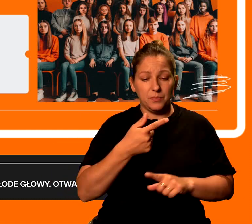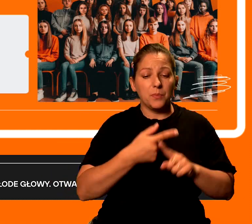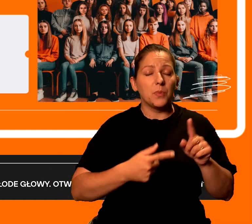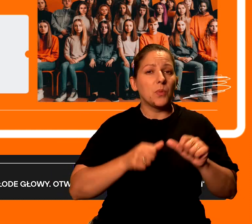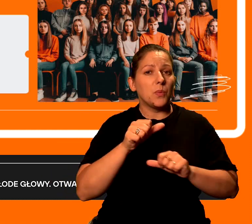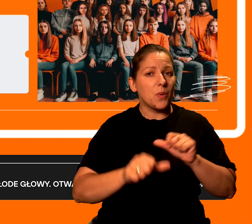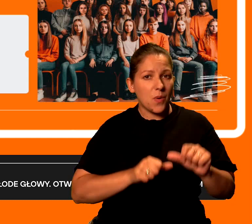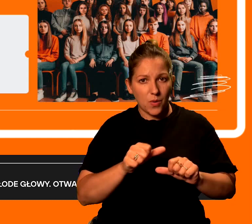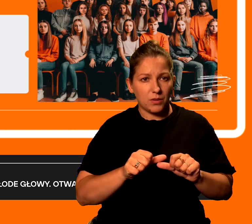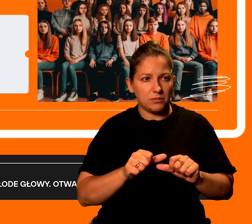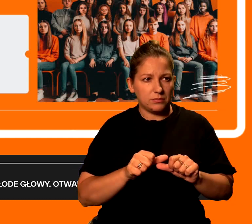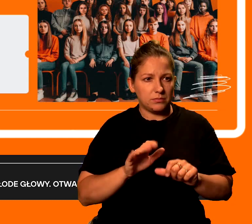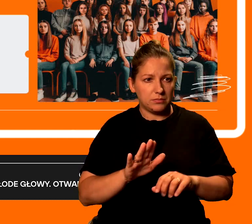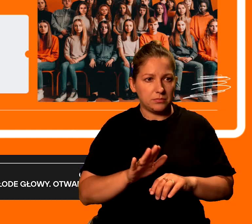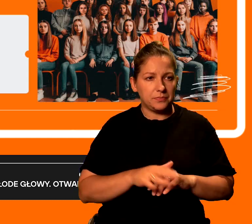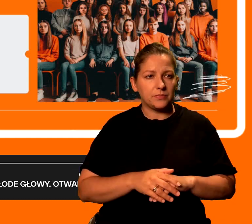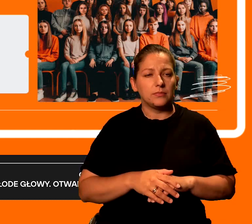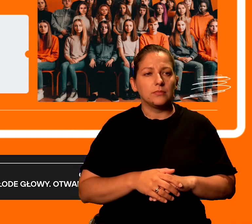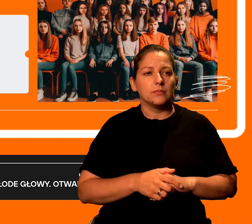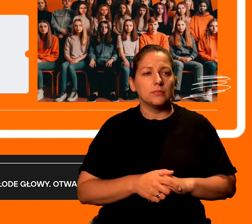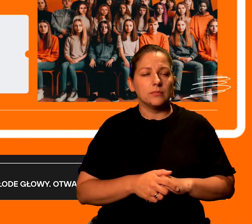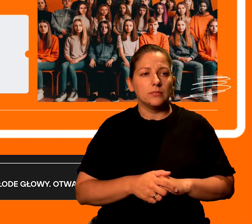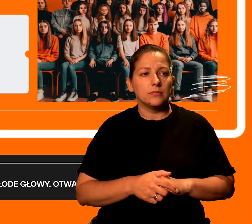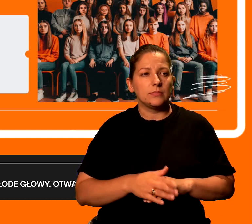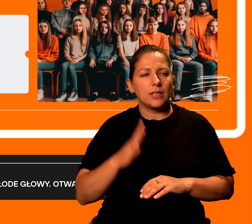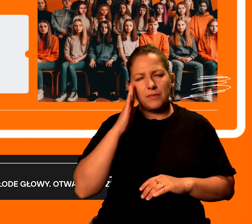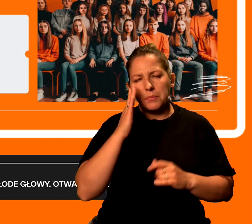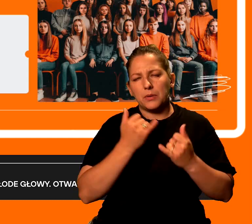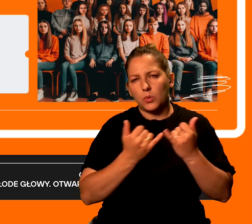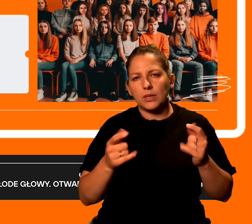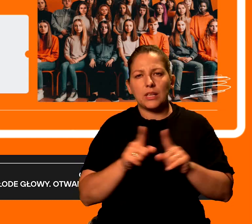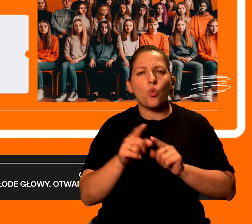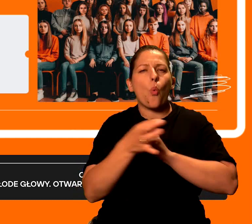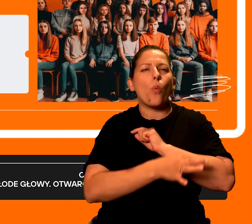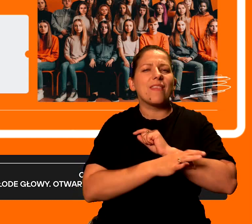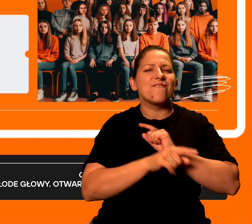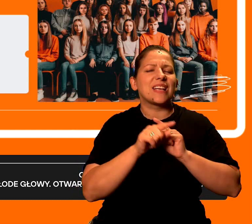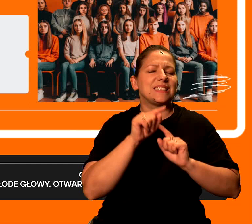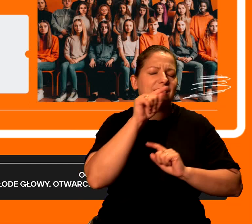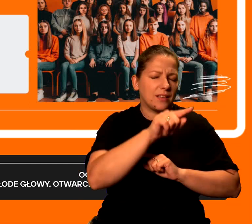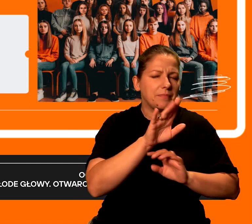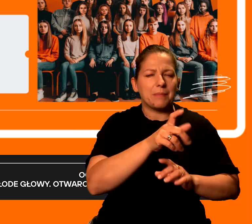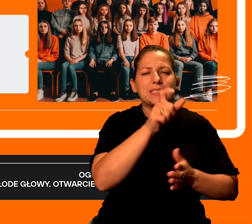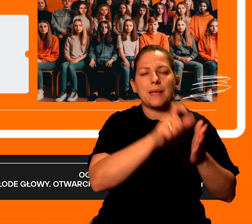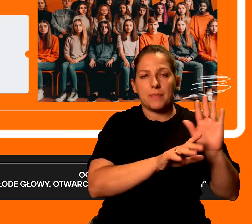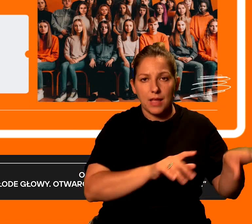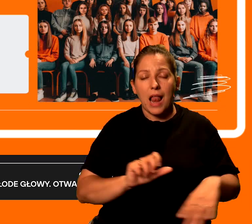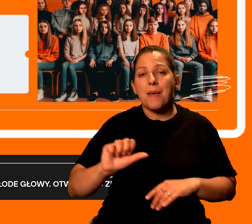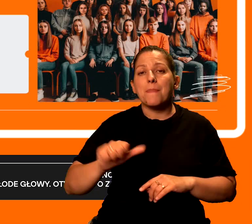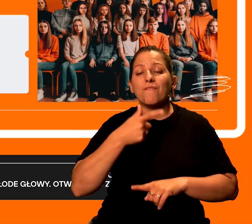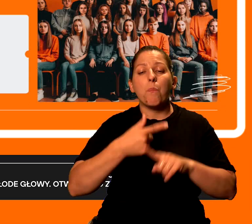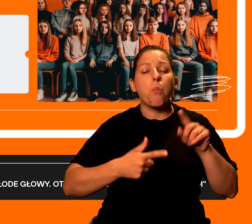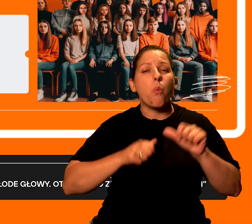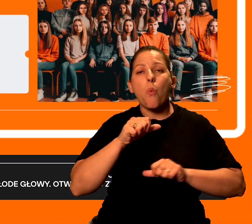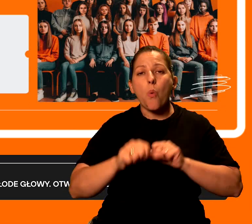półrocze, błąd, bo bywa, że czasami wykładamy również na uniwersytetach i tam są semestr. Ale pierwsze